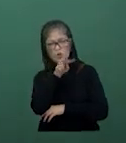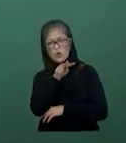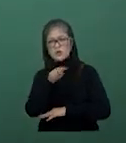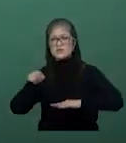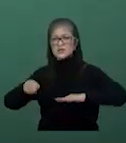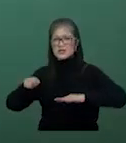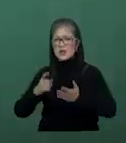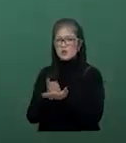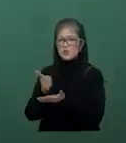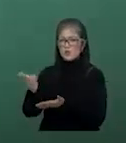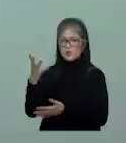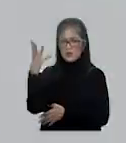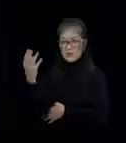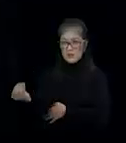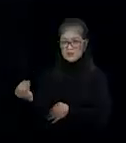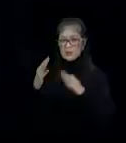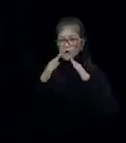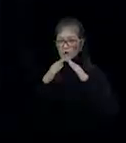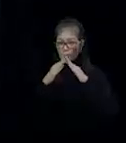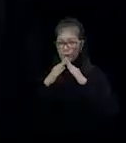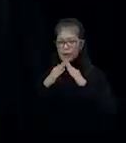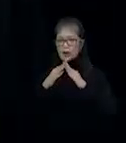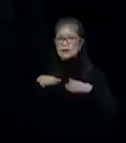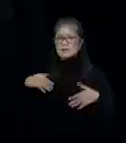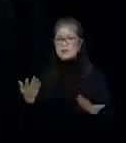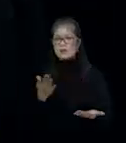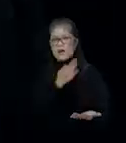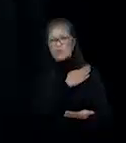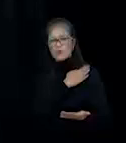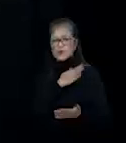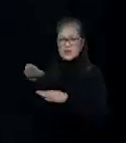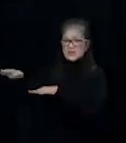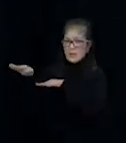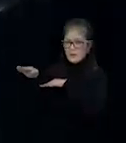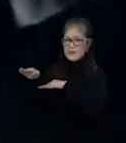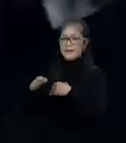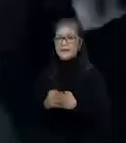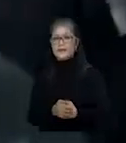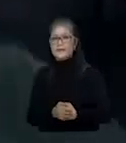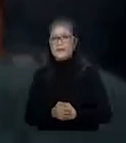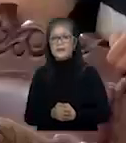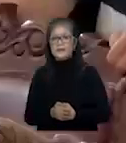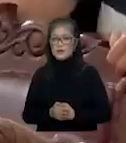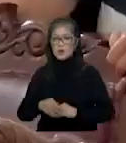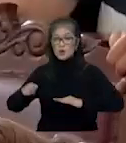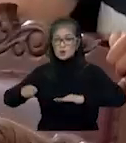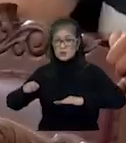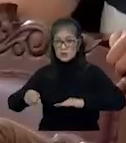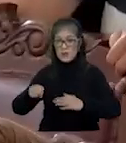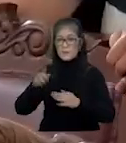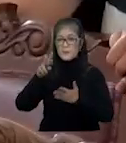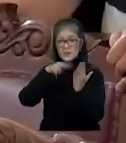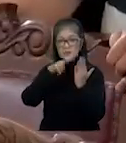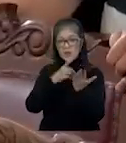di Desa Sukamakmur, Kecamatan Sungai Bahar, Kabupaten Muaro, Jambi. Usai sidang tuntutan, keluarga Brigadir